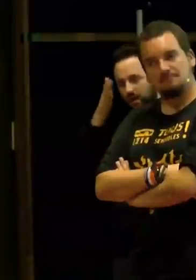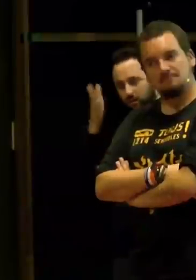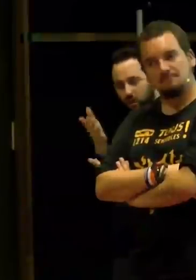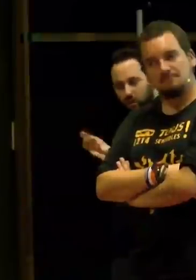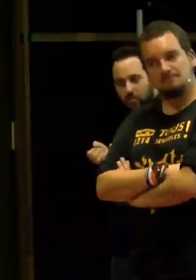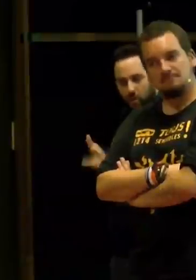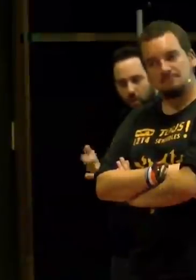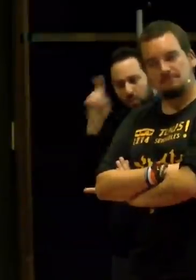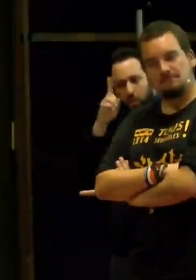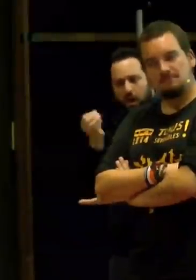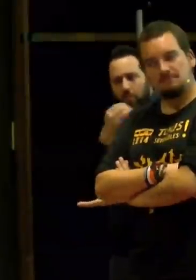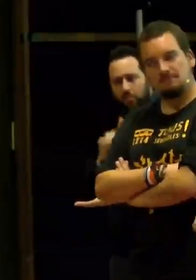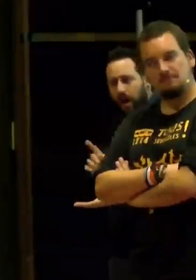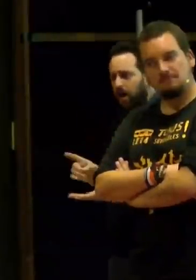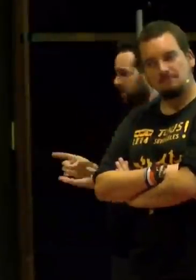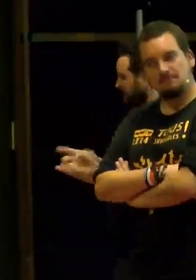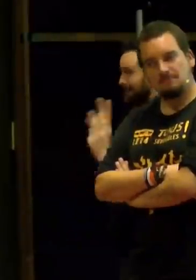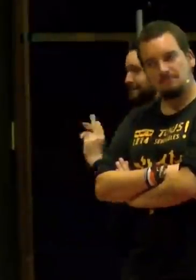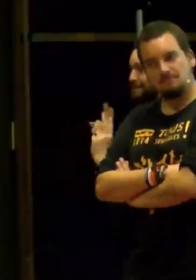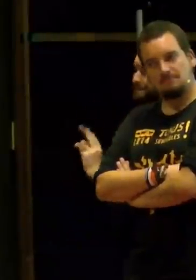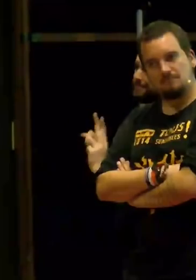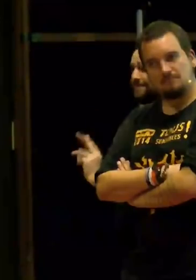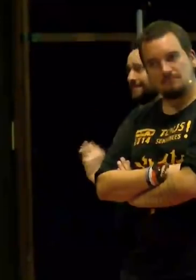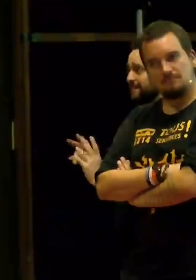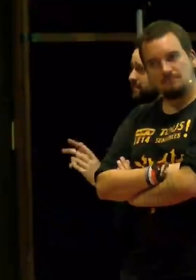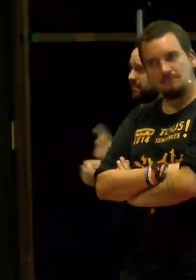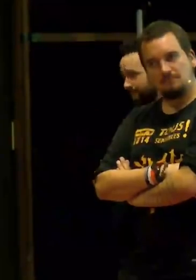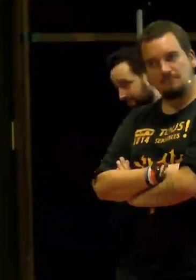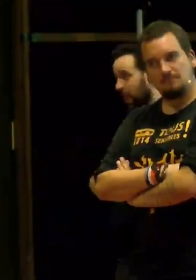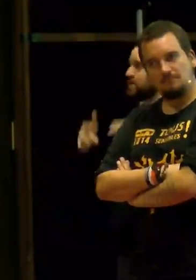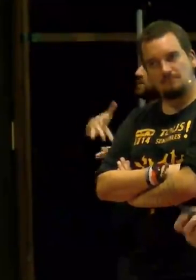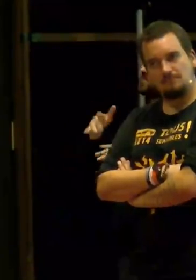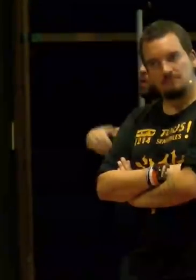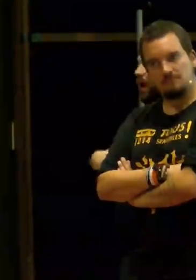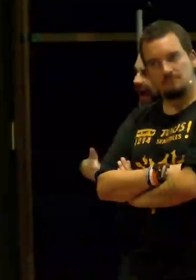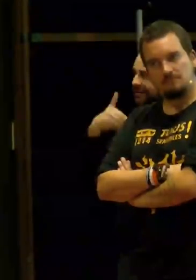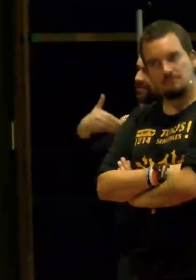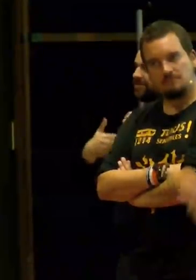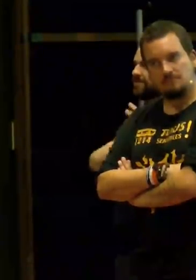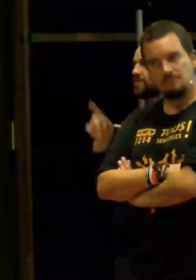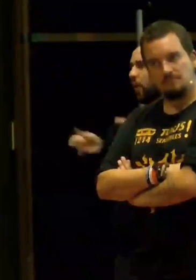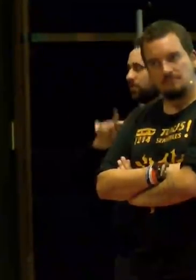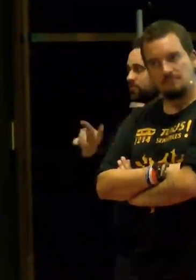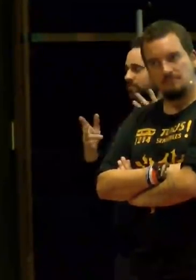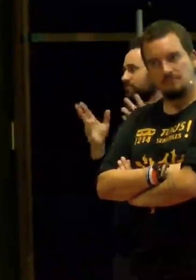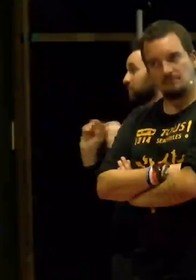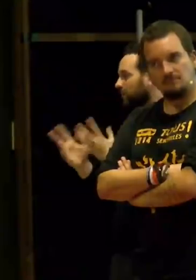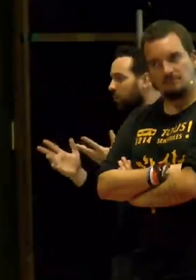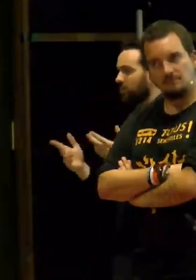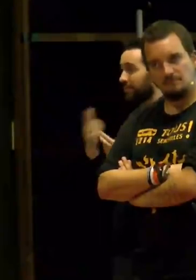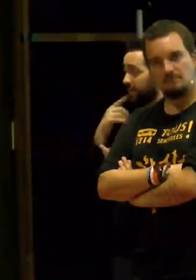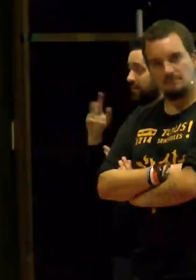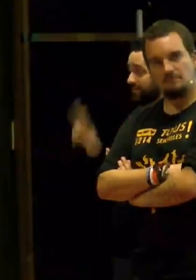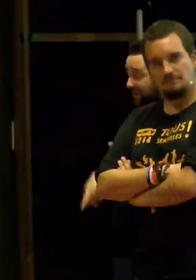le Veggie Challenge va accompagner, va donner des arguments, des trucs, des astuces. En fait, c'est Vegan Pratique en 21